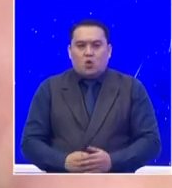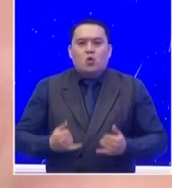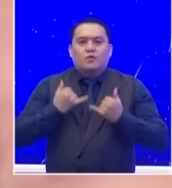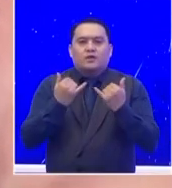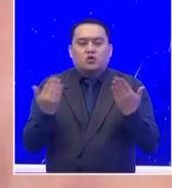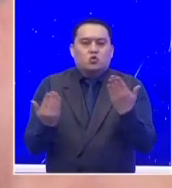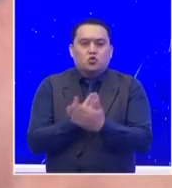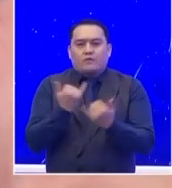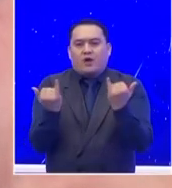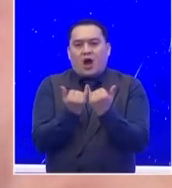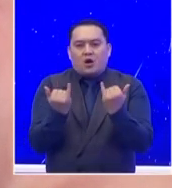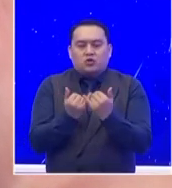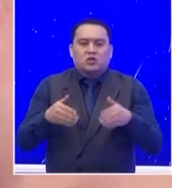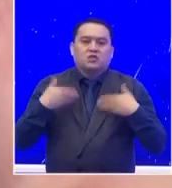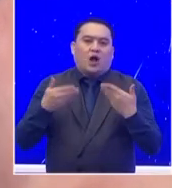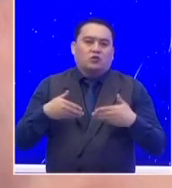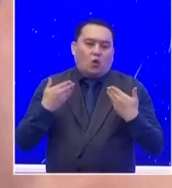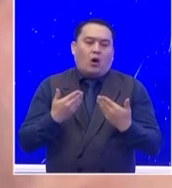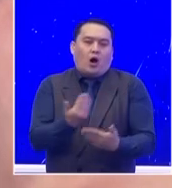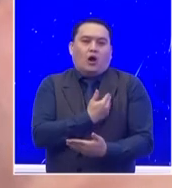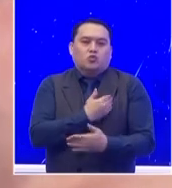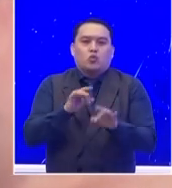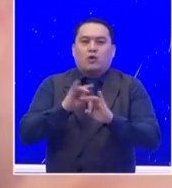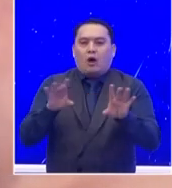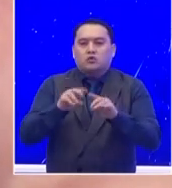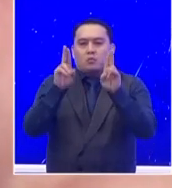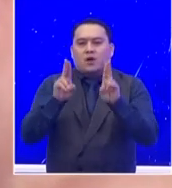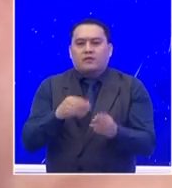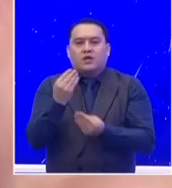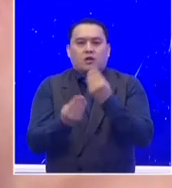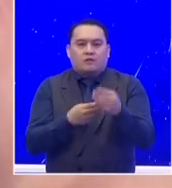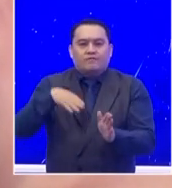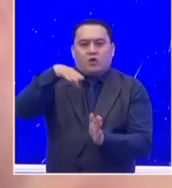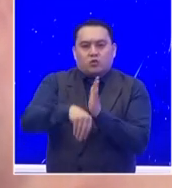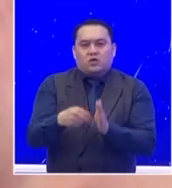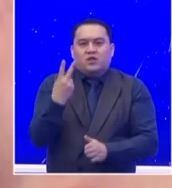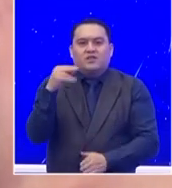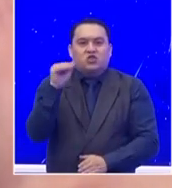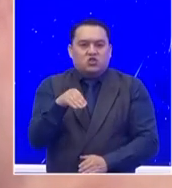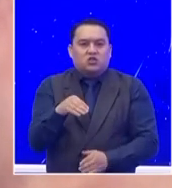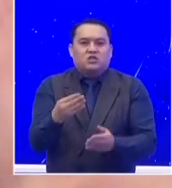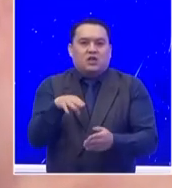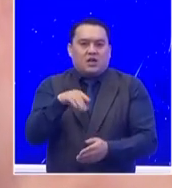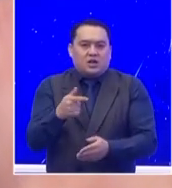Уважаемые новые гости чата, добро пожаловать! Хочу вам разъяснить правила игры. Внося 2000 тенге, вы